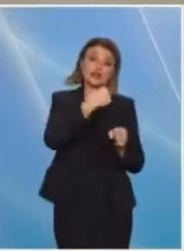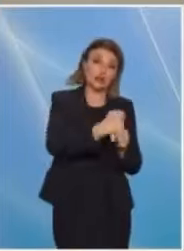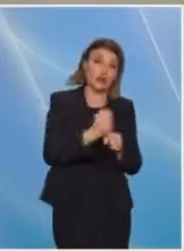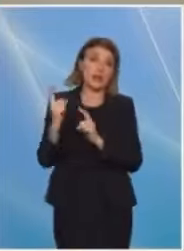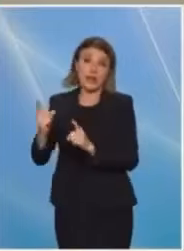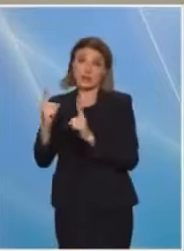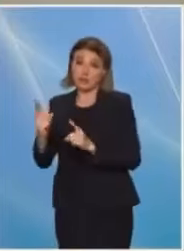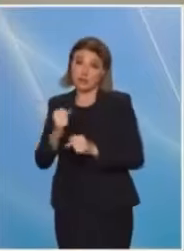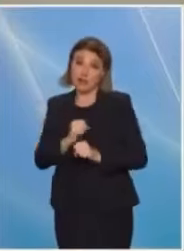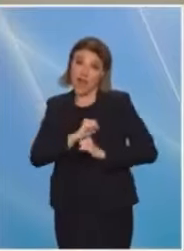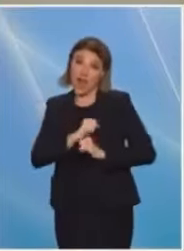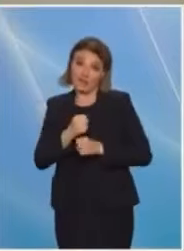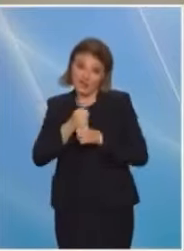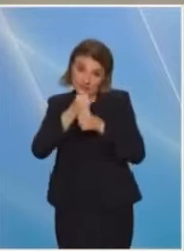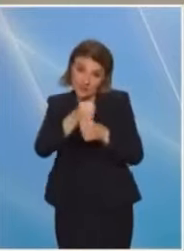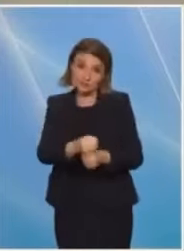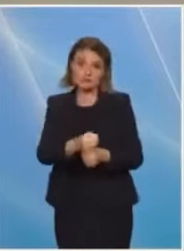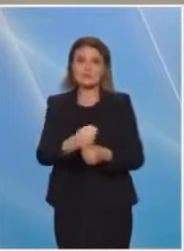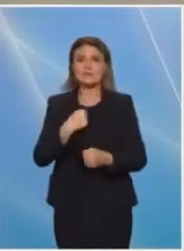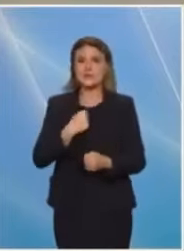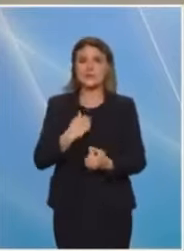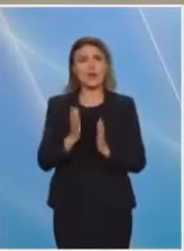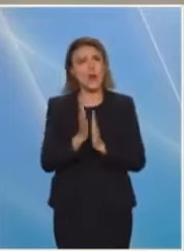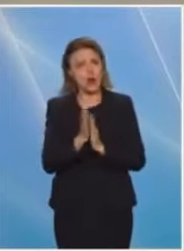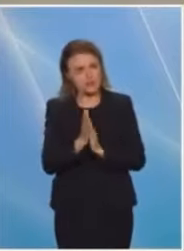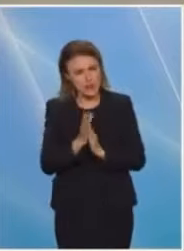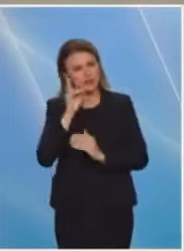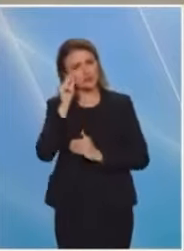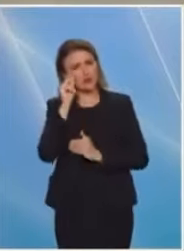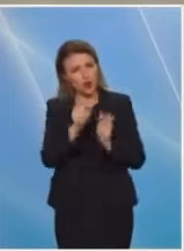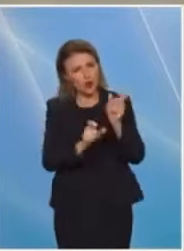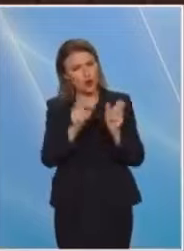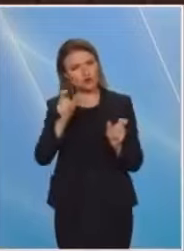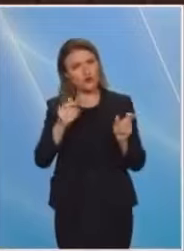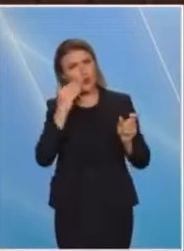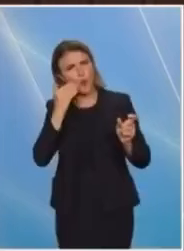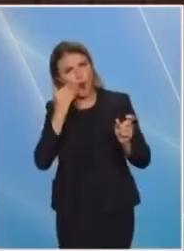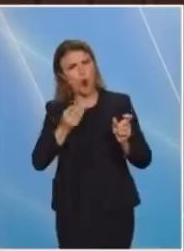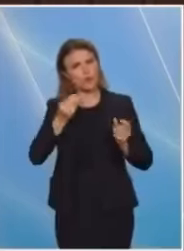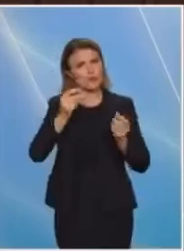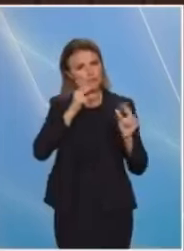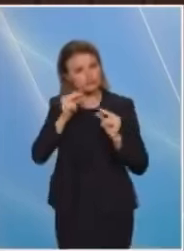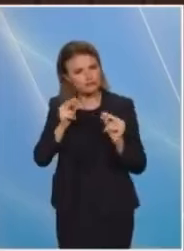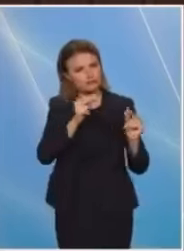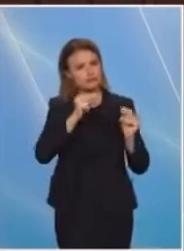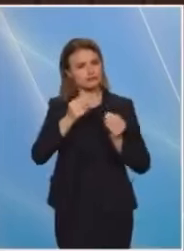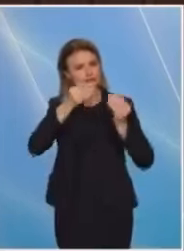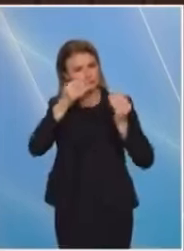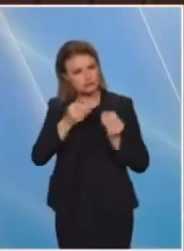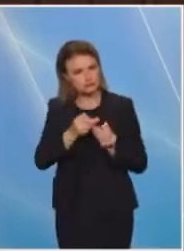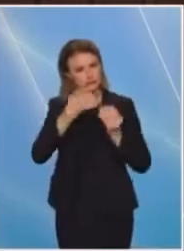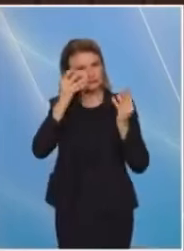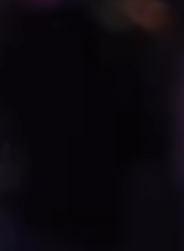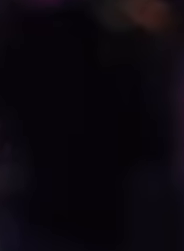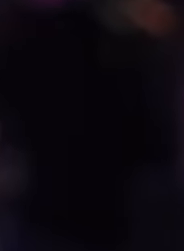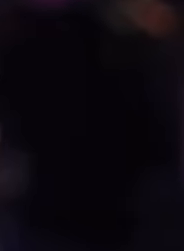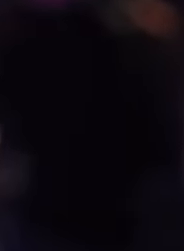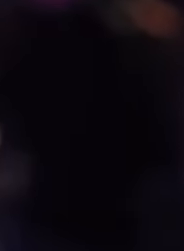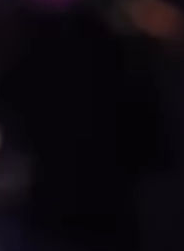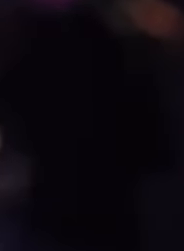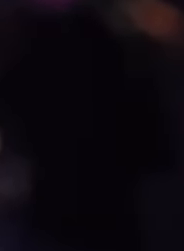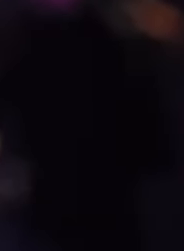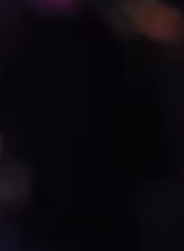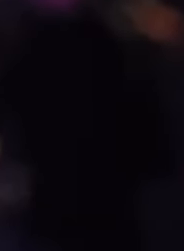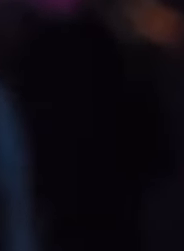Apprezzo anche gli uomini che negoziano e che liberano in nostra assenza. Grazie